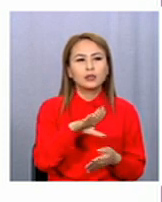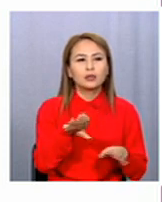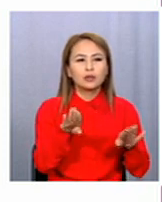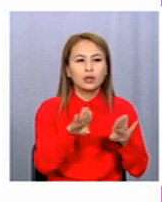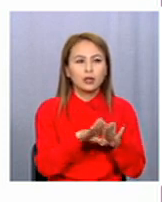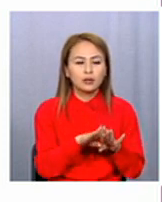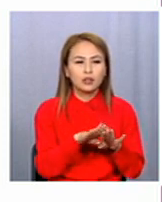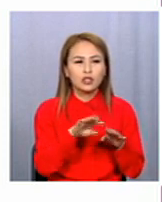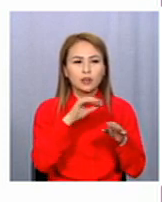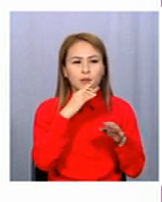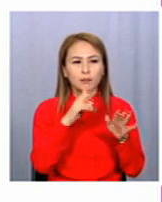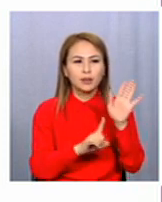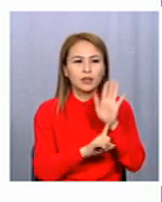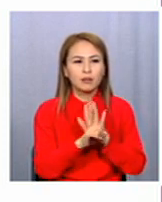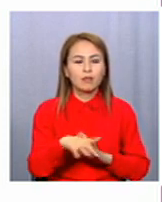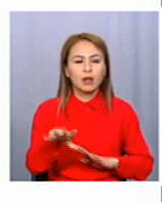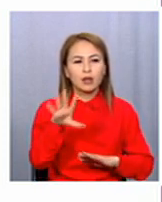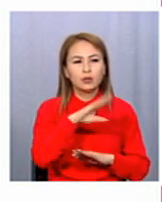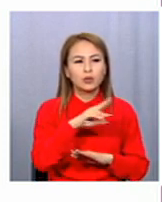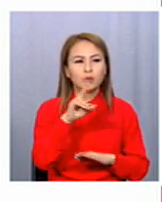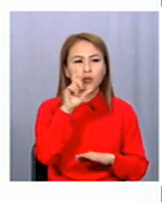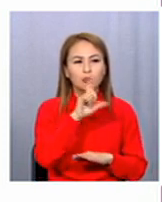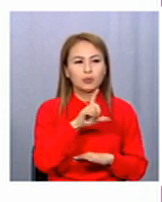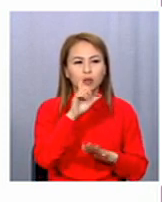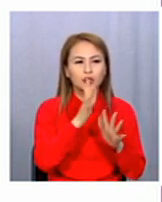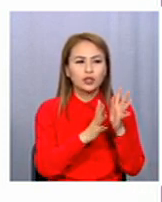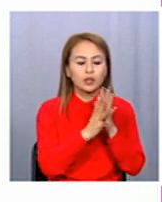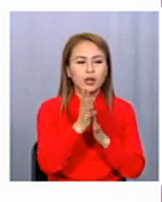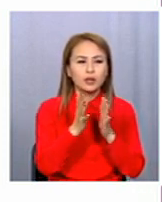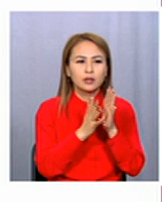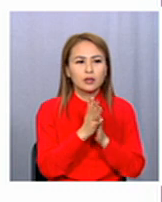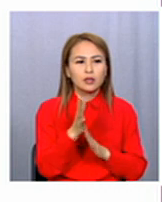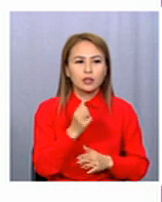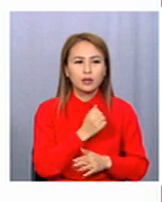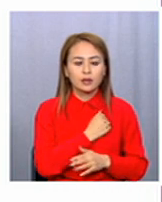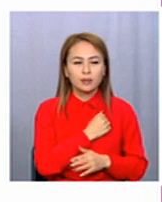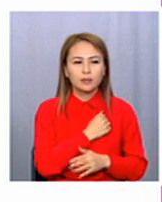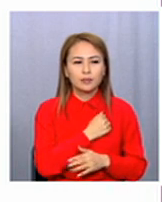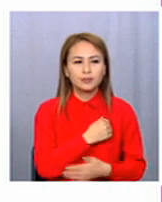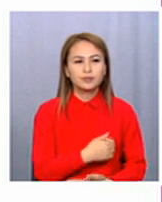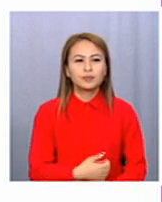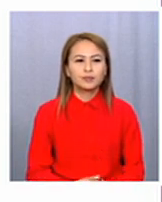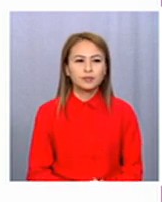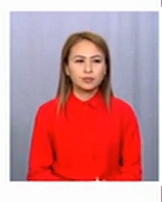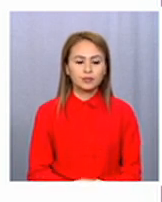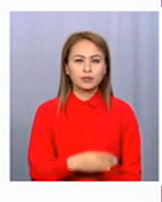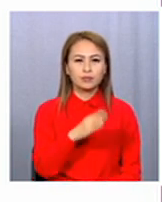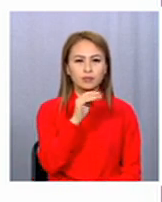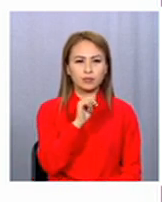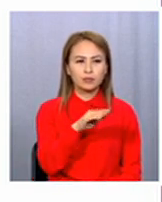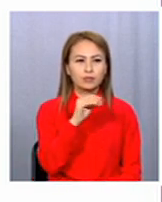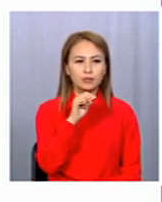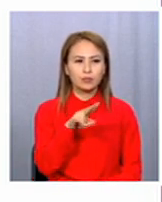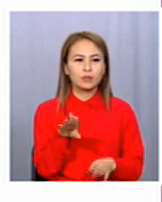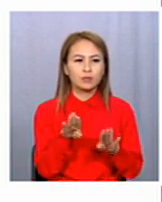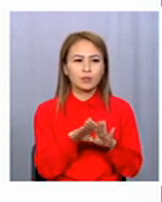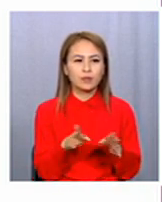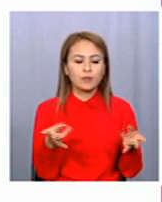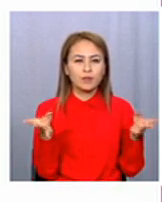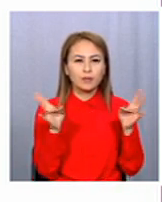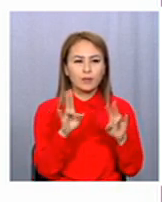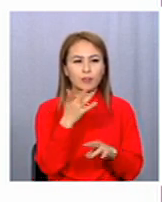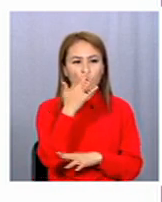Ат тұяғының жапырып кеткен балғын көк шөптеріне жаның ашығандай. Жал-жал болып біткен қалың